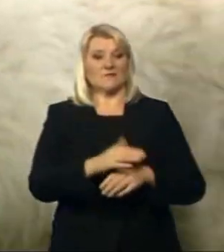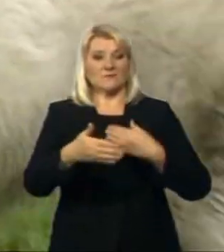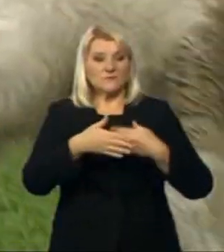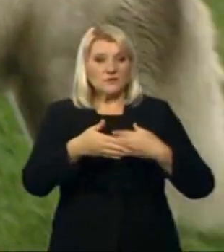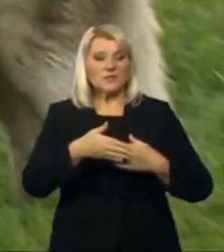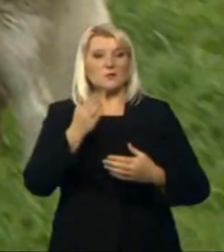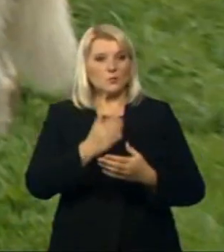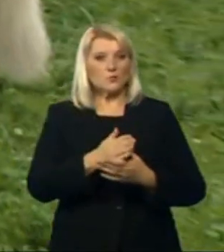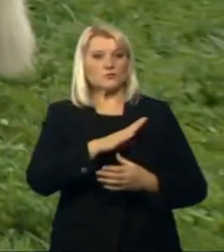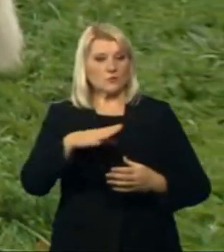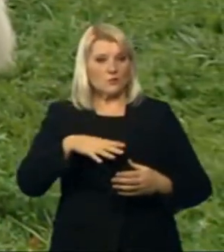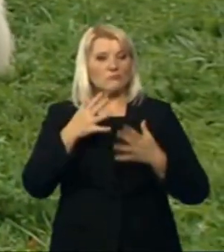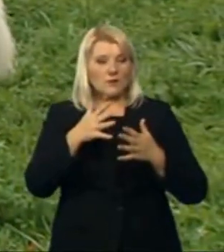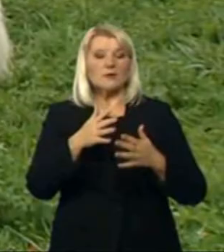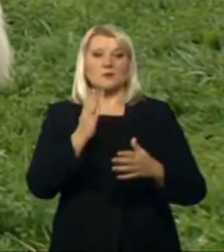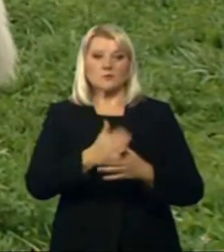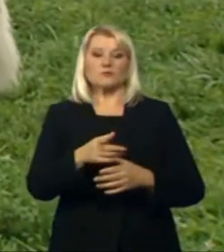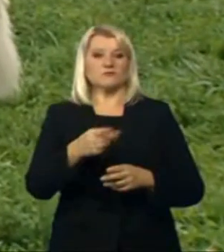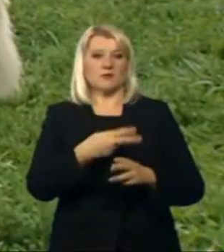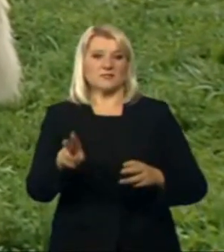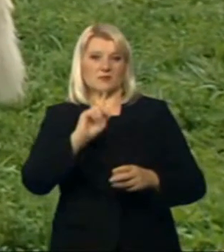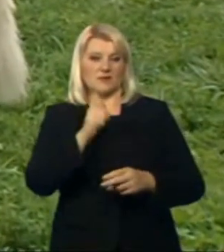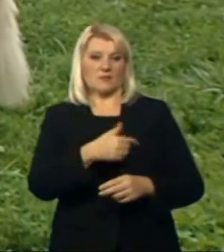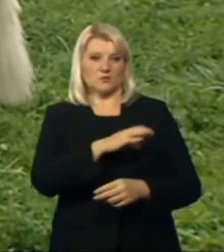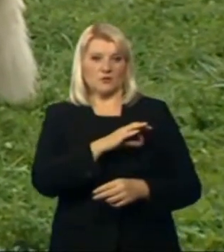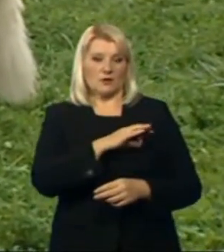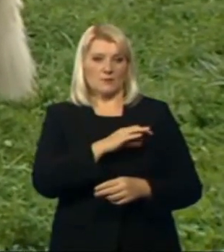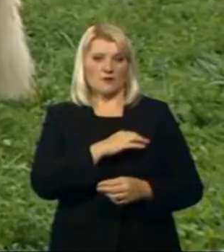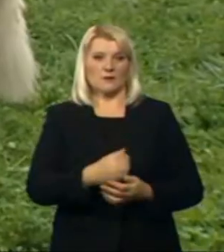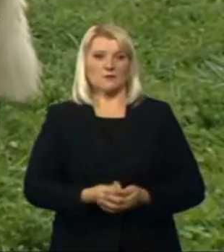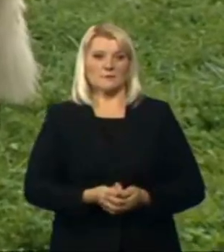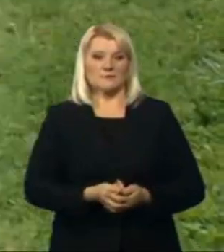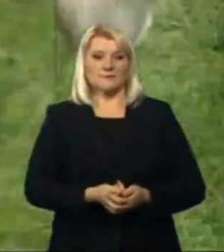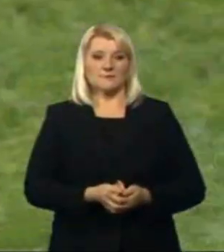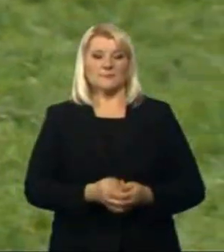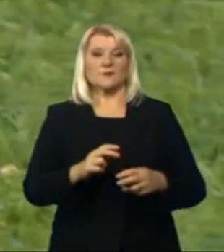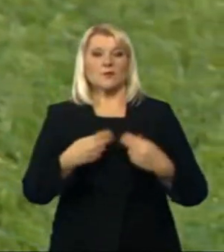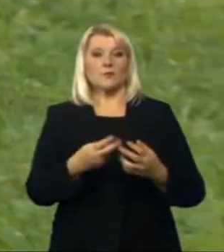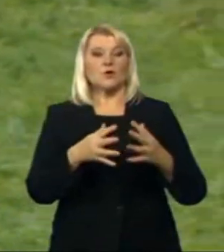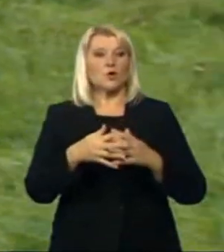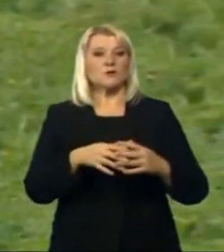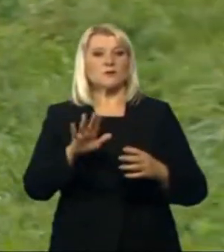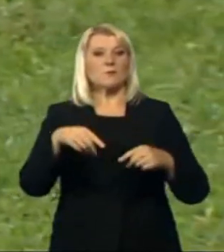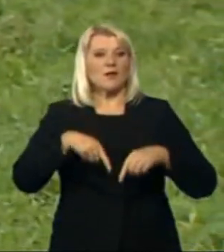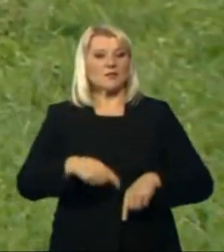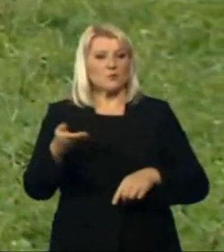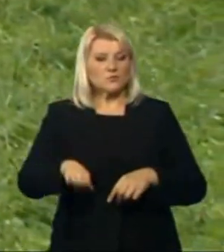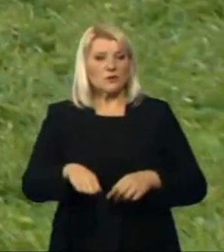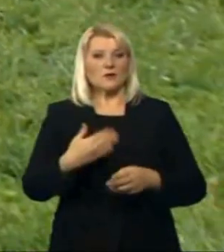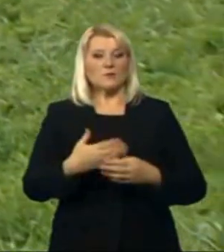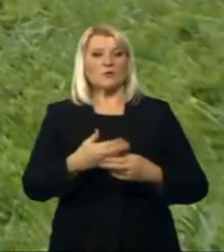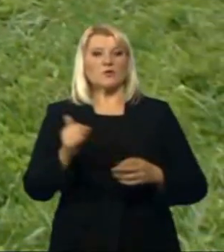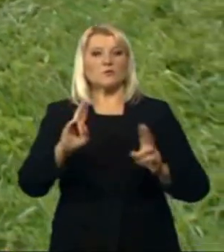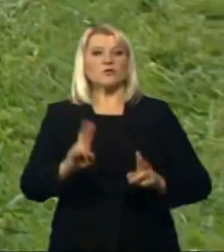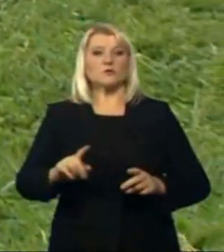důvěru, anebo jeho, není lepšího přítele a kamaráda nad něj. Roníkovi zemře páník a nikdo